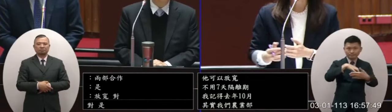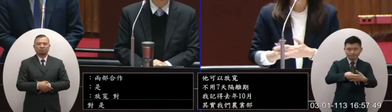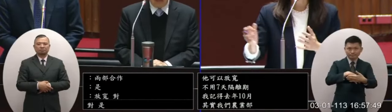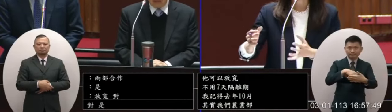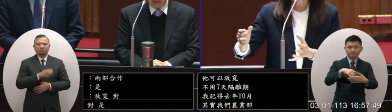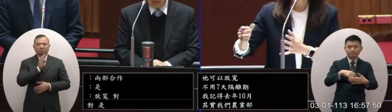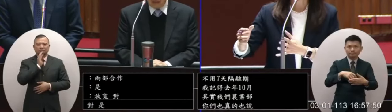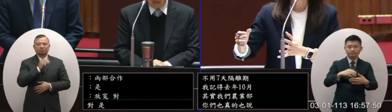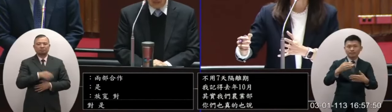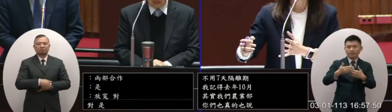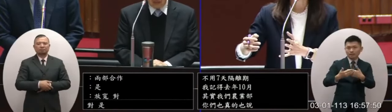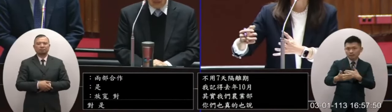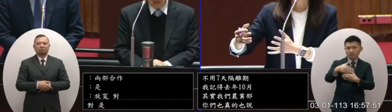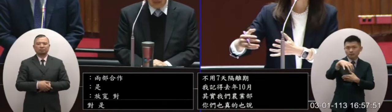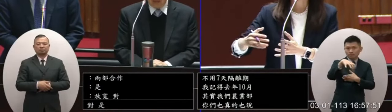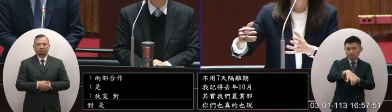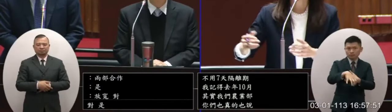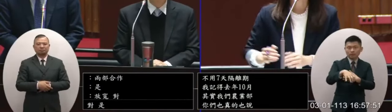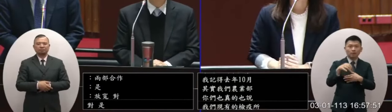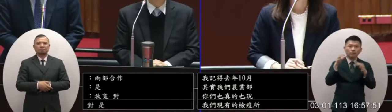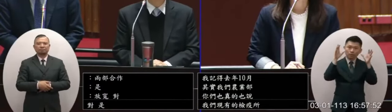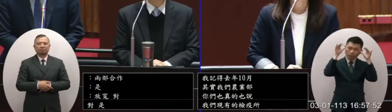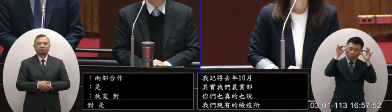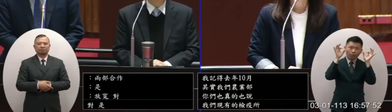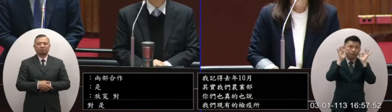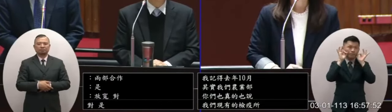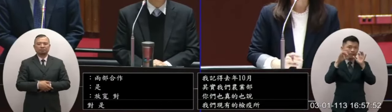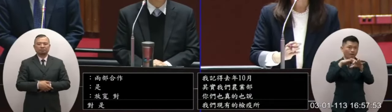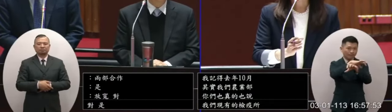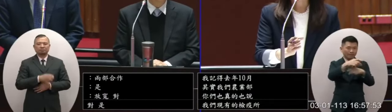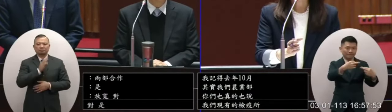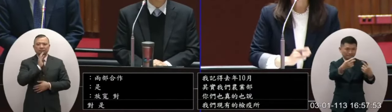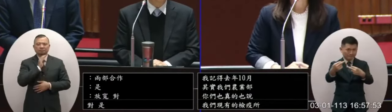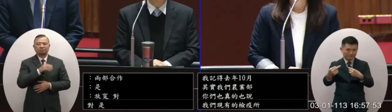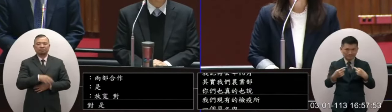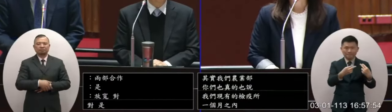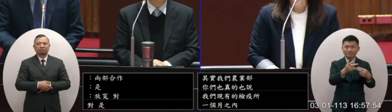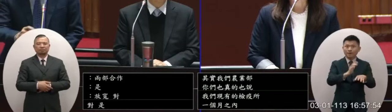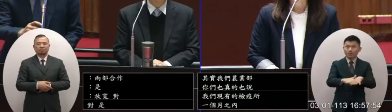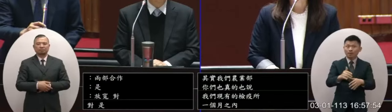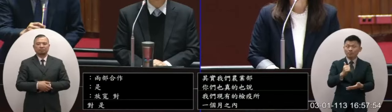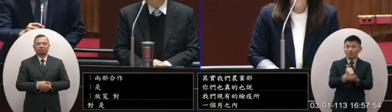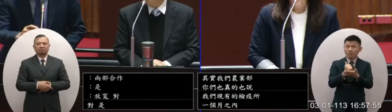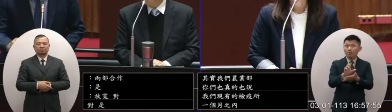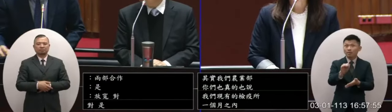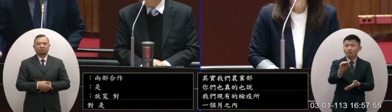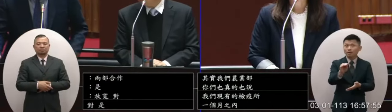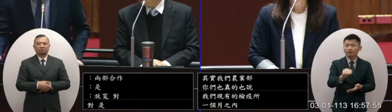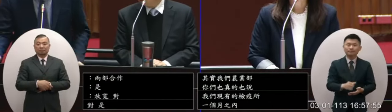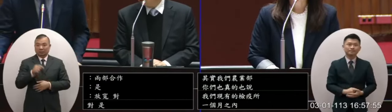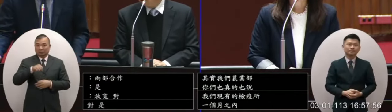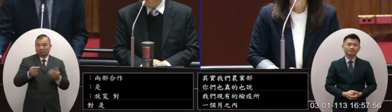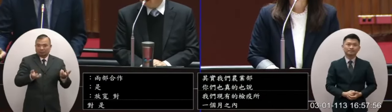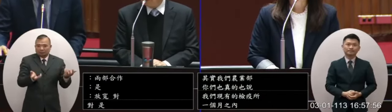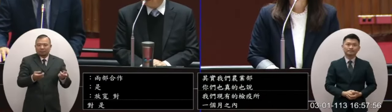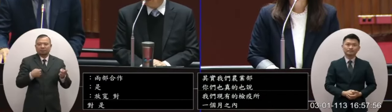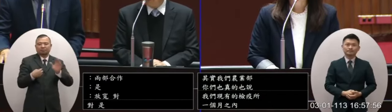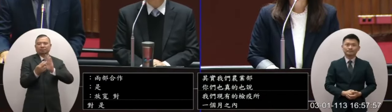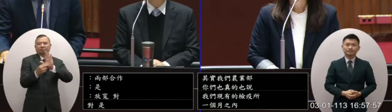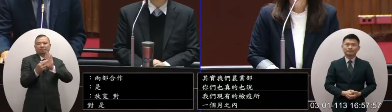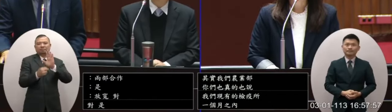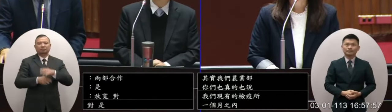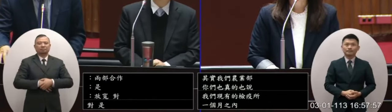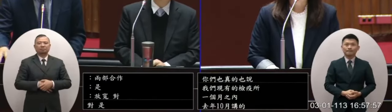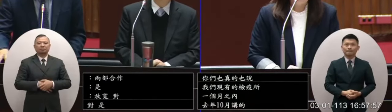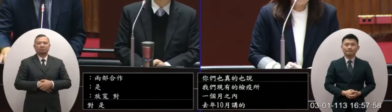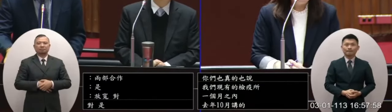这个检疫隔离所的就是宠物的他们的一个环境。那这个部分有做到吗？ 我想跟委员说明哦，我们现在